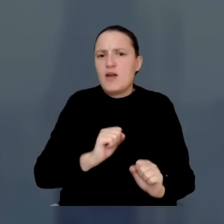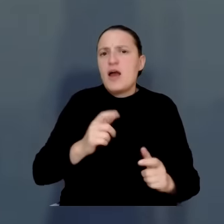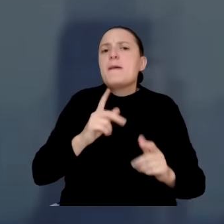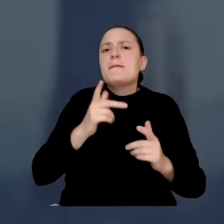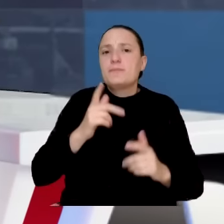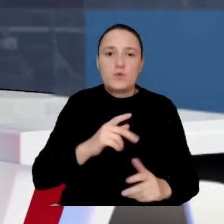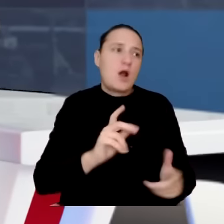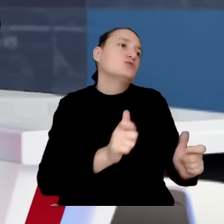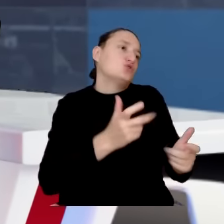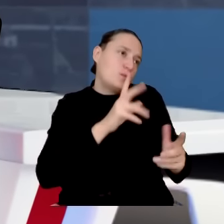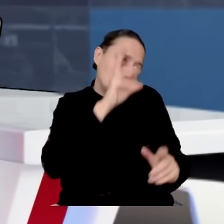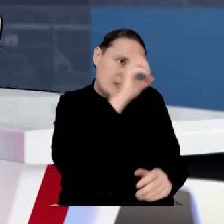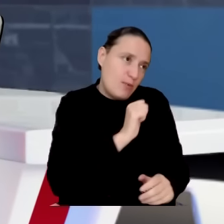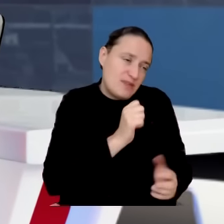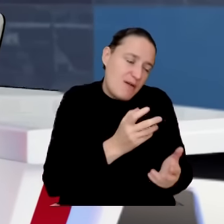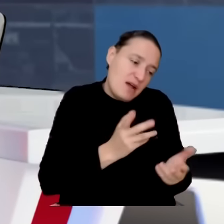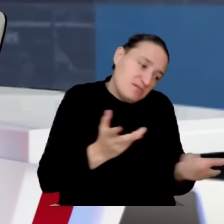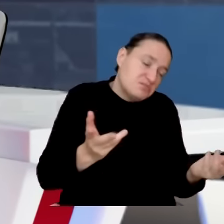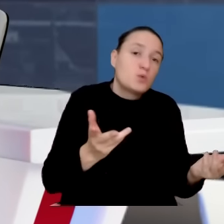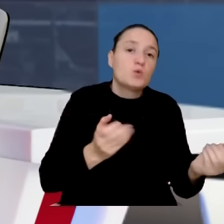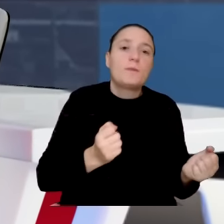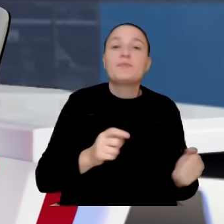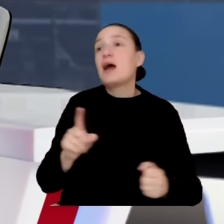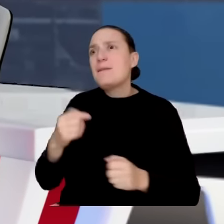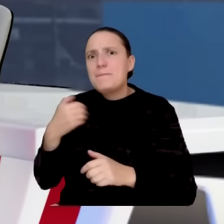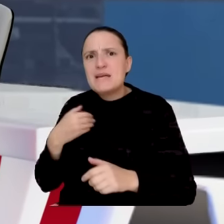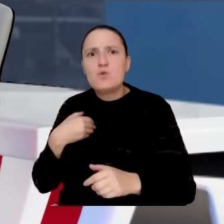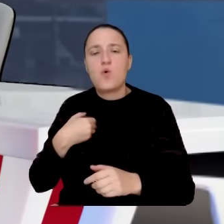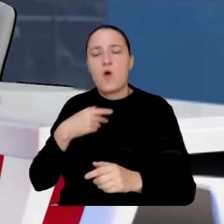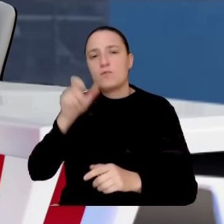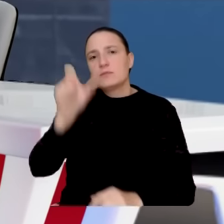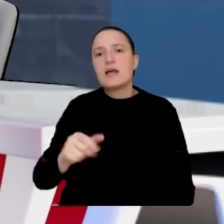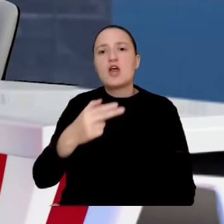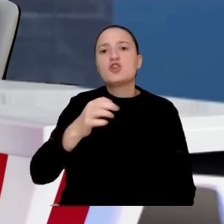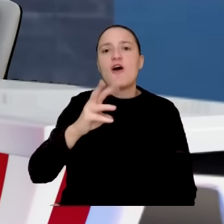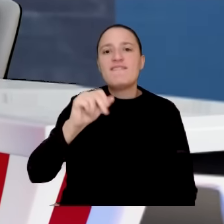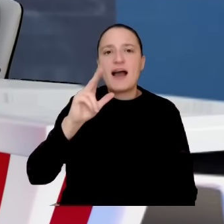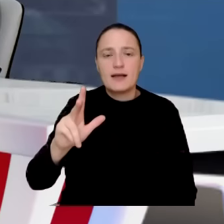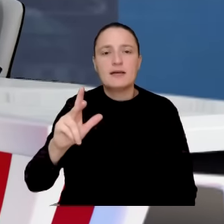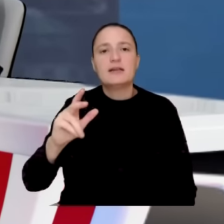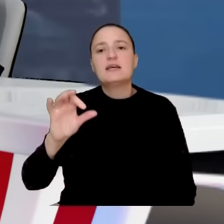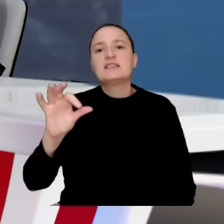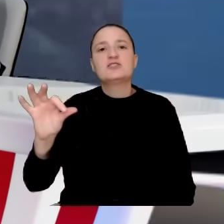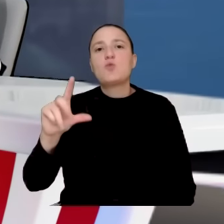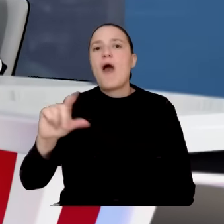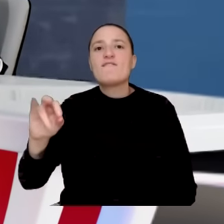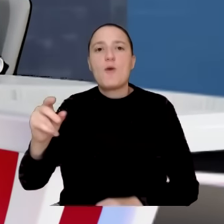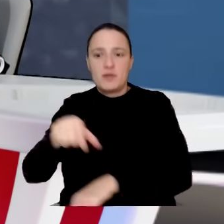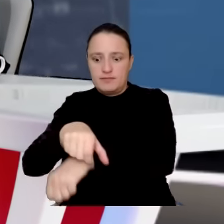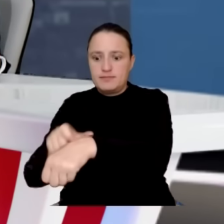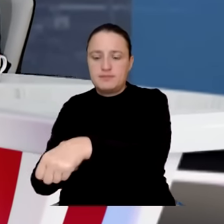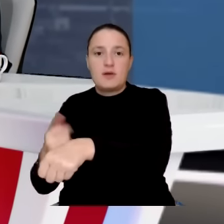nikogo rozpętało się piekło wokół pana Nowaka Sławomira z powodu zegarka z powodu zegarka a tutaj mamy